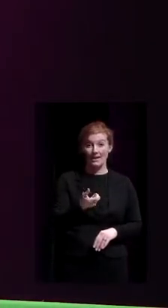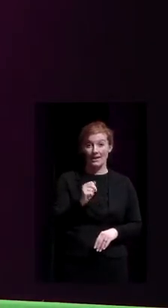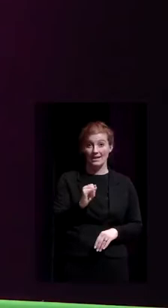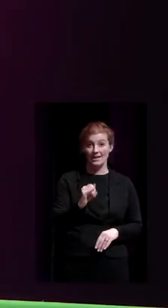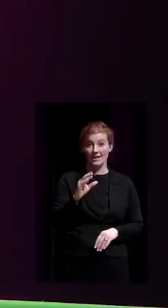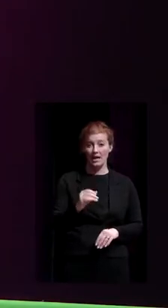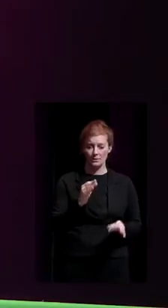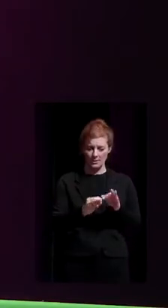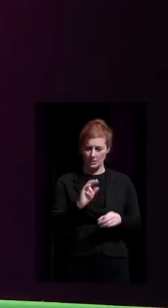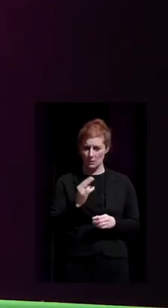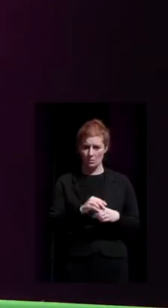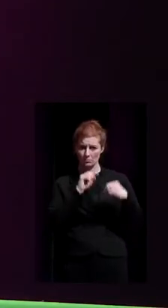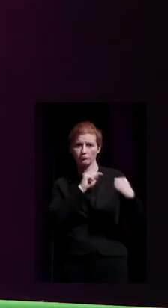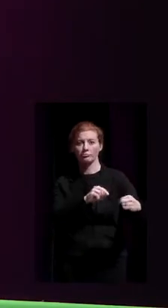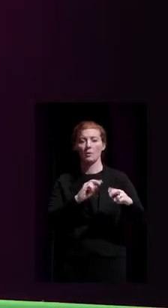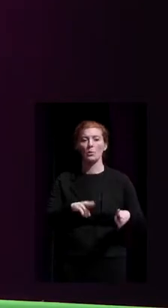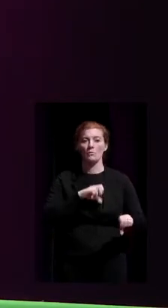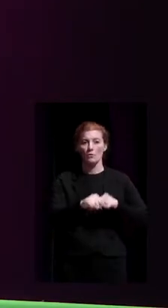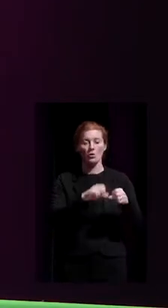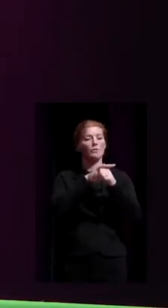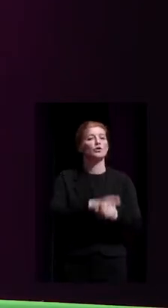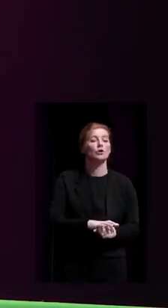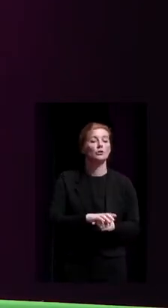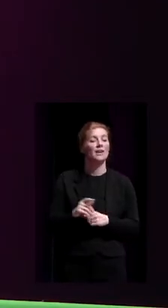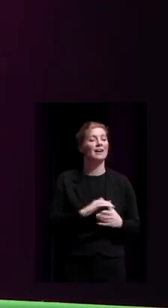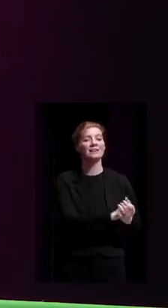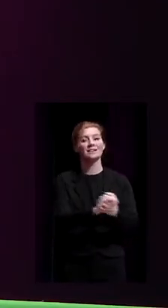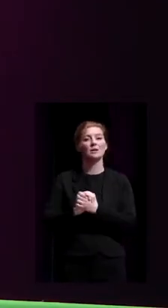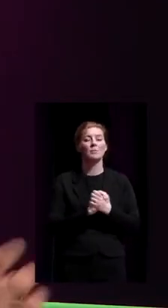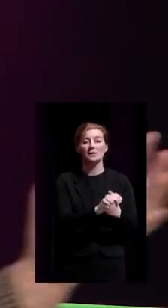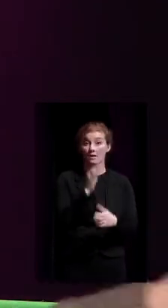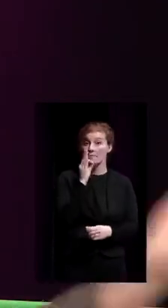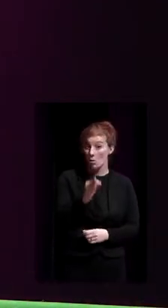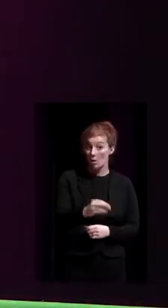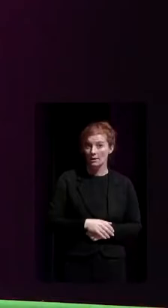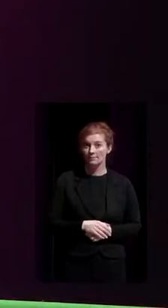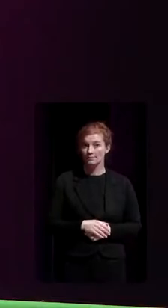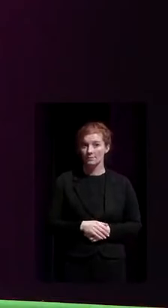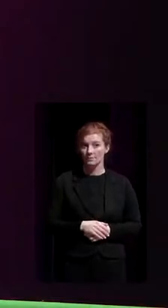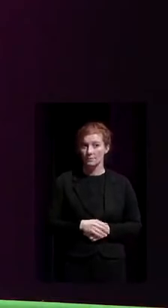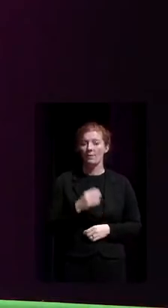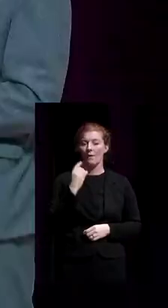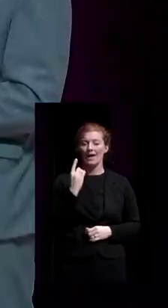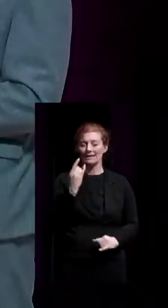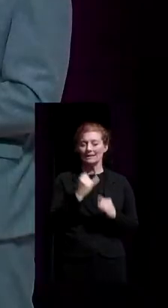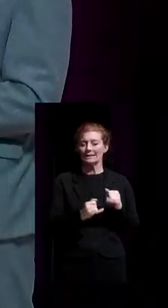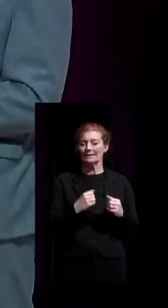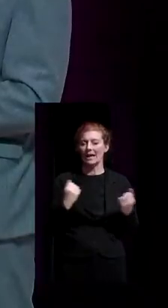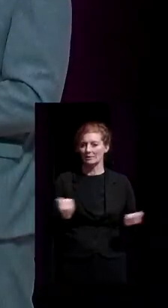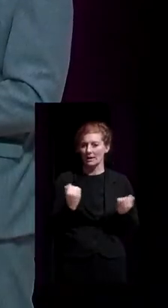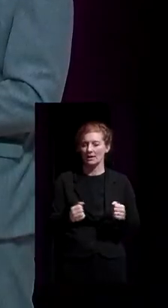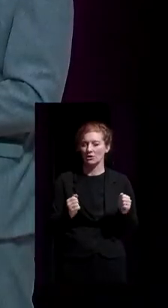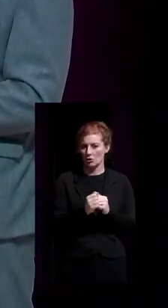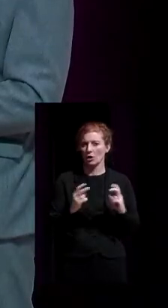uppror mot våld och förtryck. Så det här är en gemensam frågeställning. Vad som är spännande innan jag Stefan tar vidare är bara